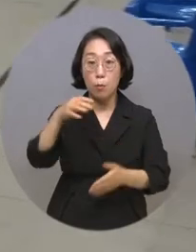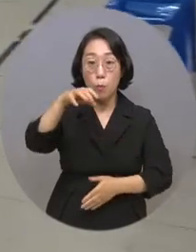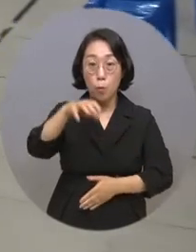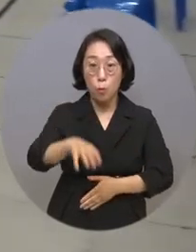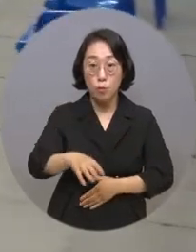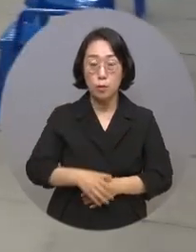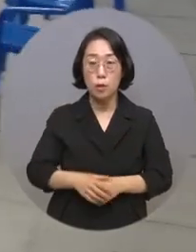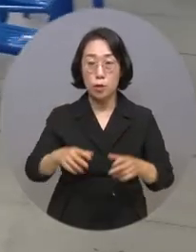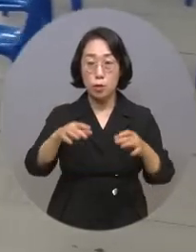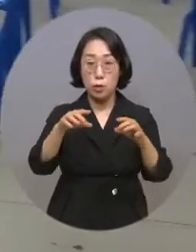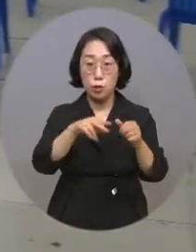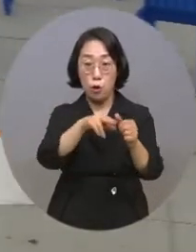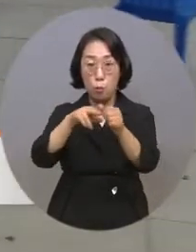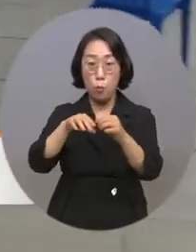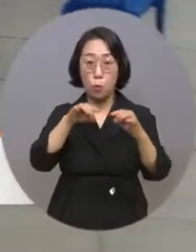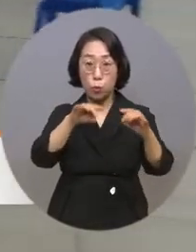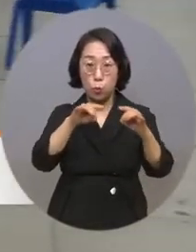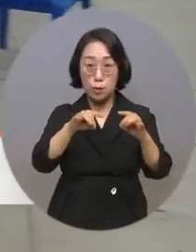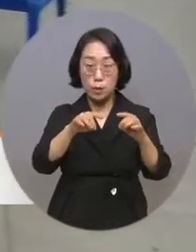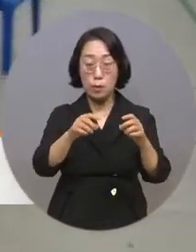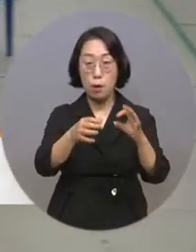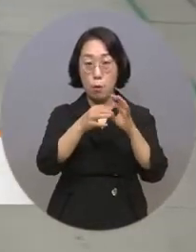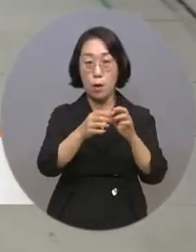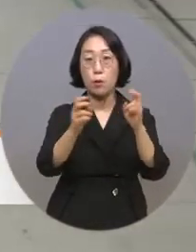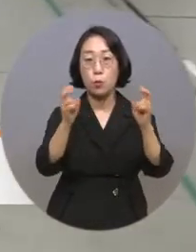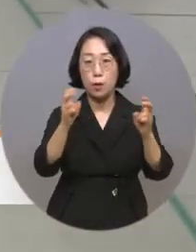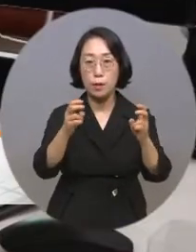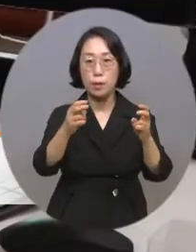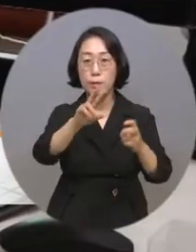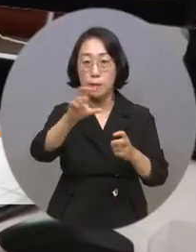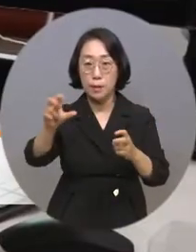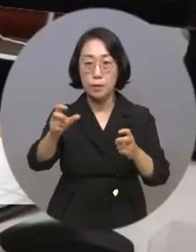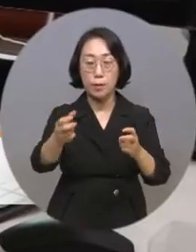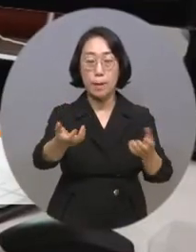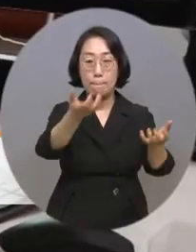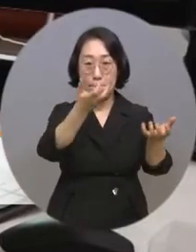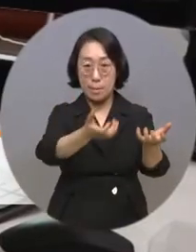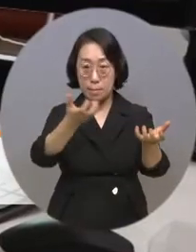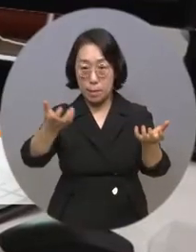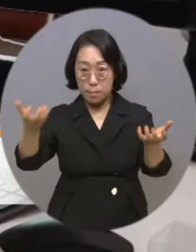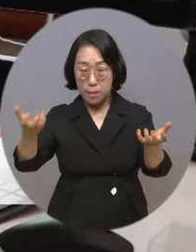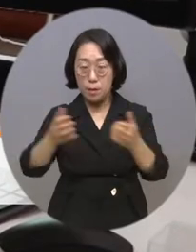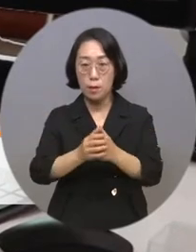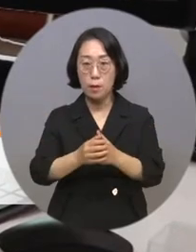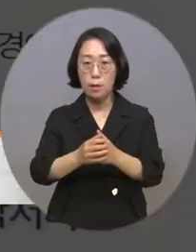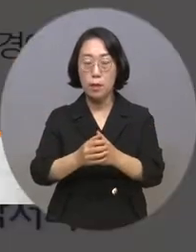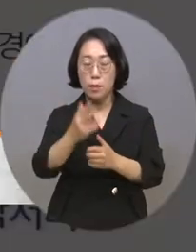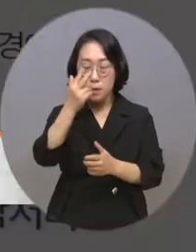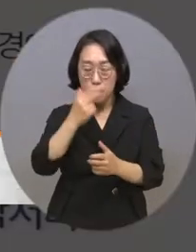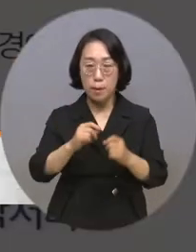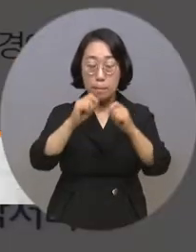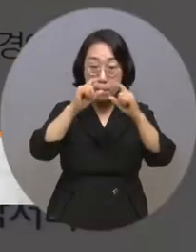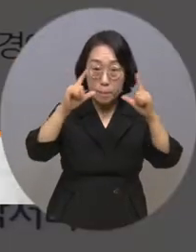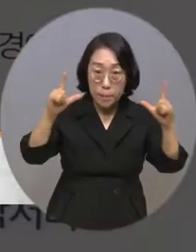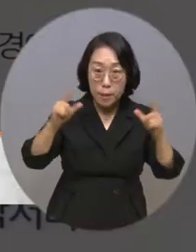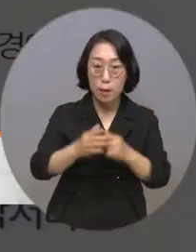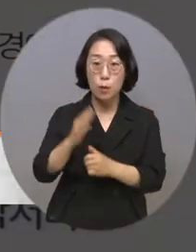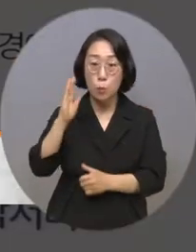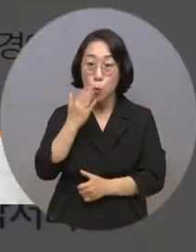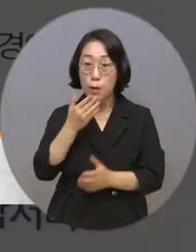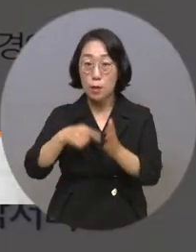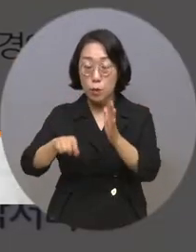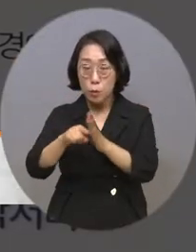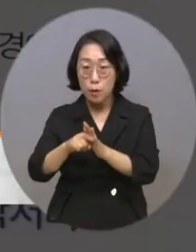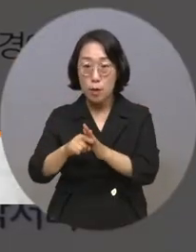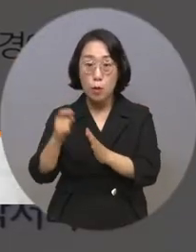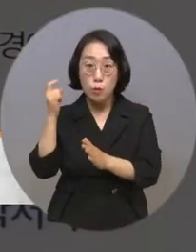현장에서는 정보통신 보조기기 전문업체 25개사가 참여해 시각장애인을 위한 독서 확대기, 청각장애인을 위한